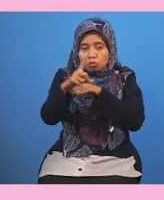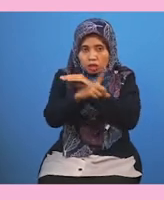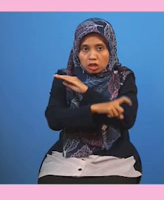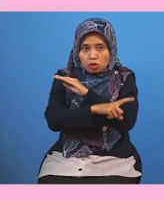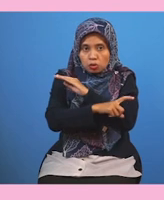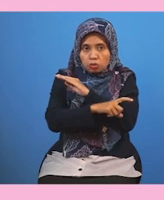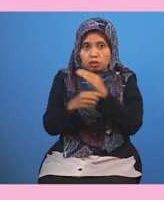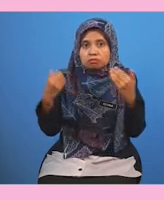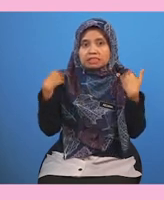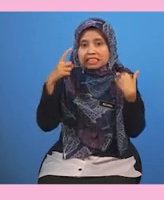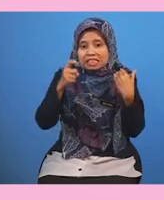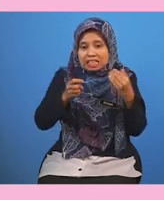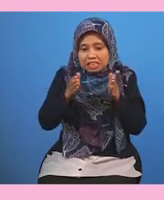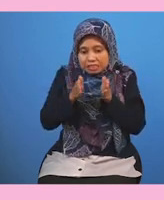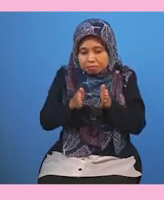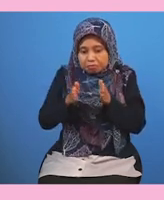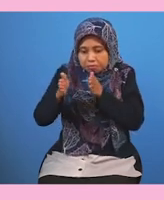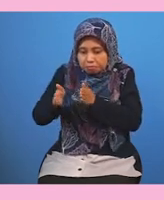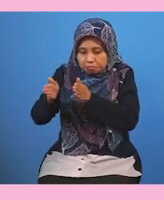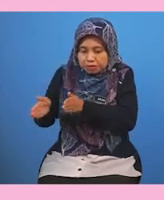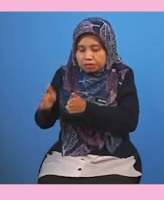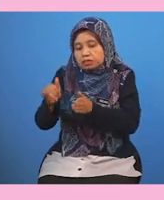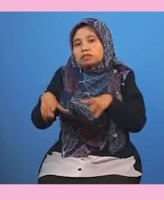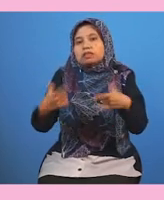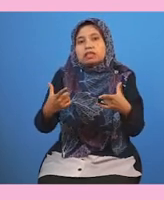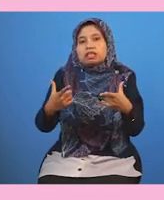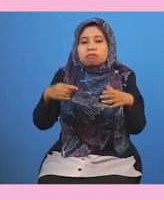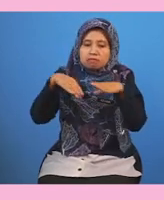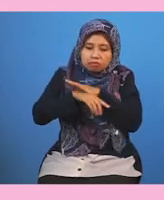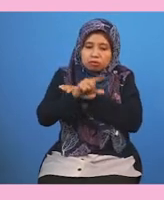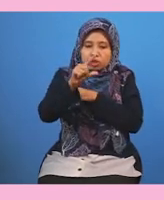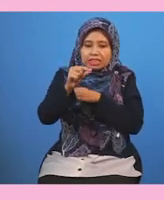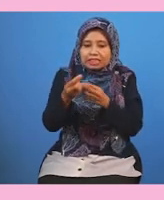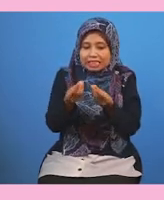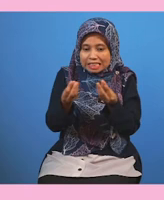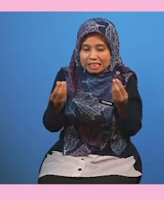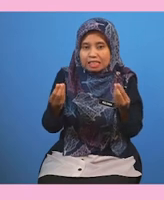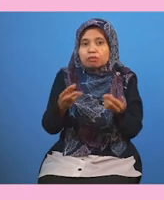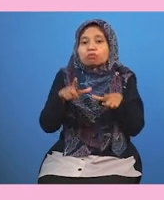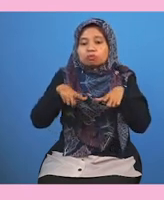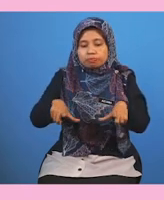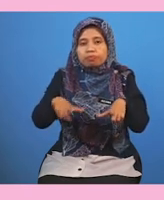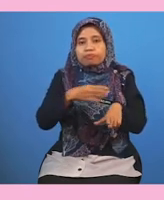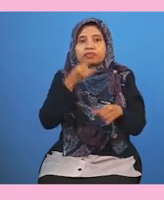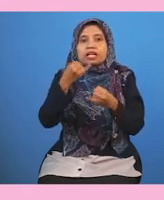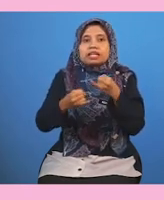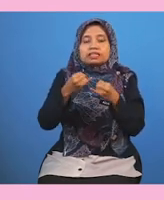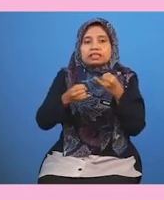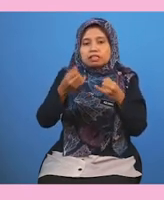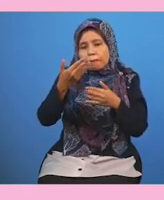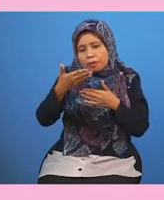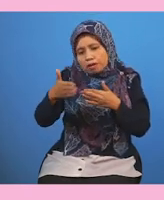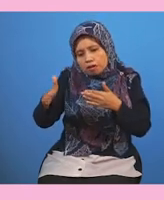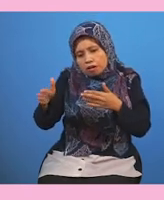satu kurungan. Keempat, masukkan sedikit habuk kayu dan akhir sekali,